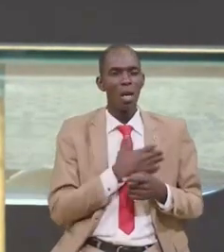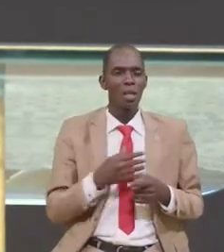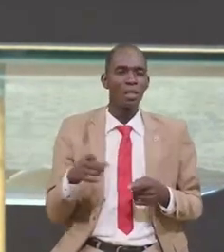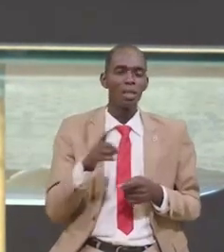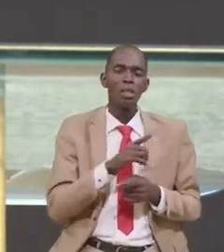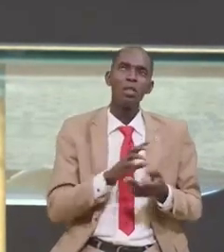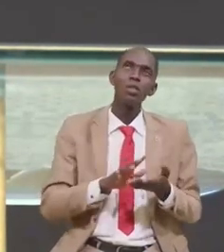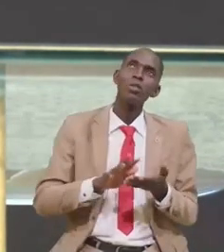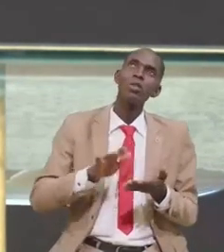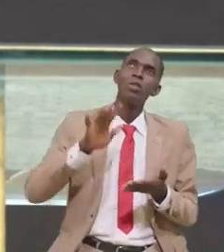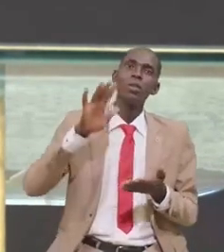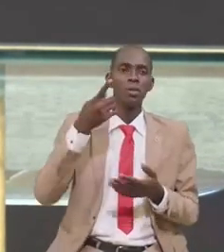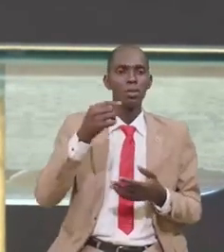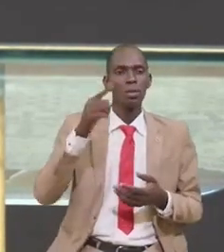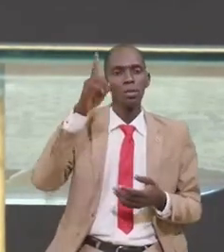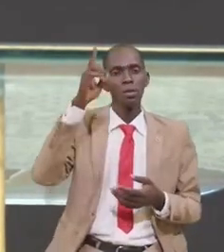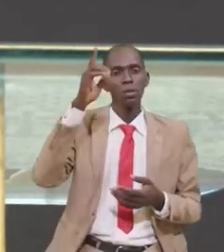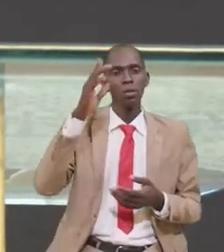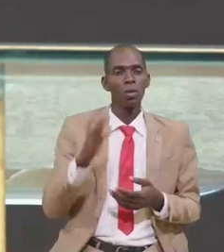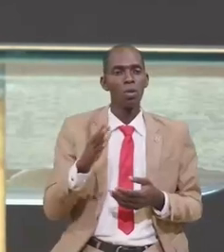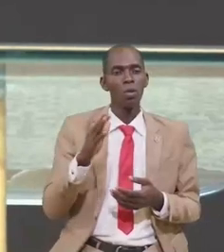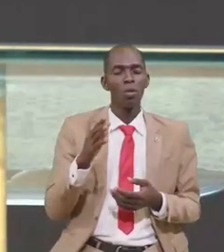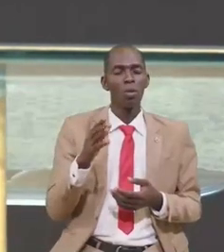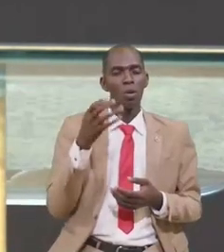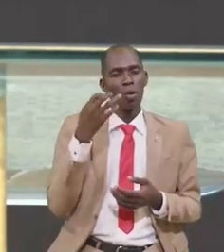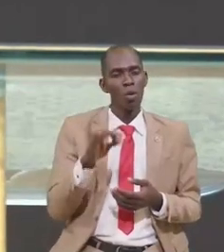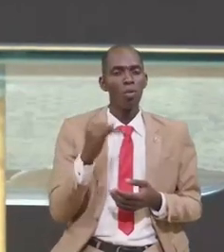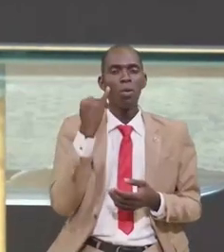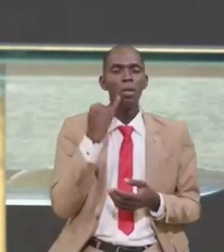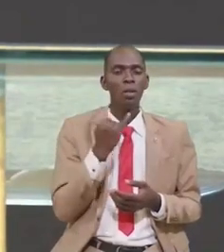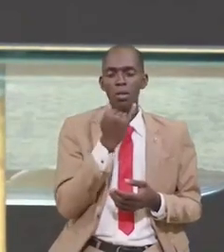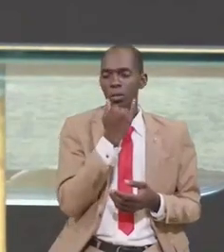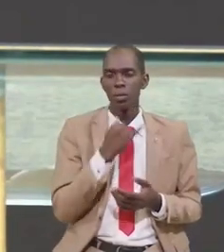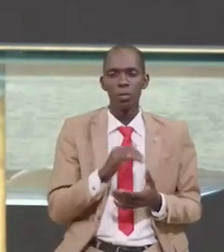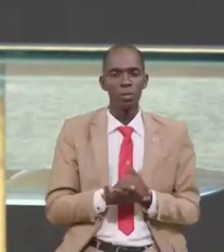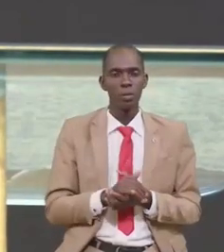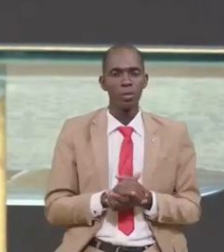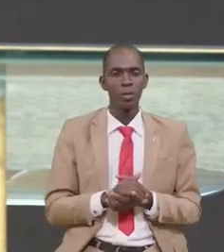aveugles voyaient. Et elle glorifiait le Dieu d'Israël.